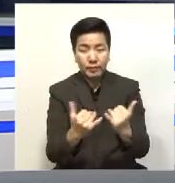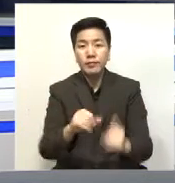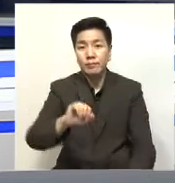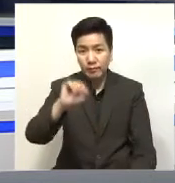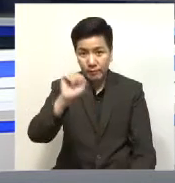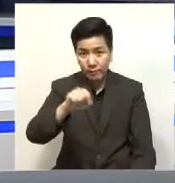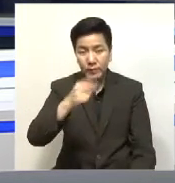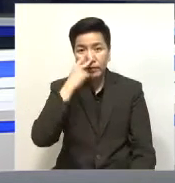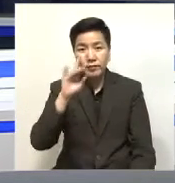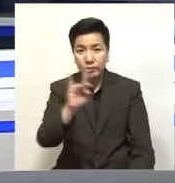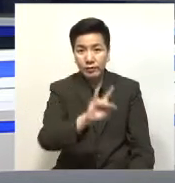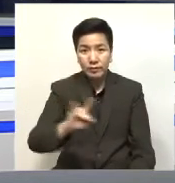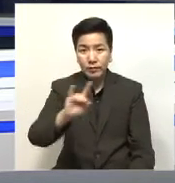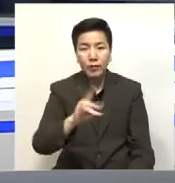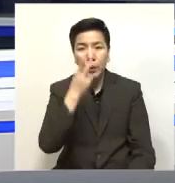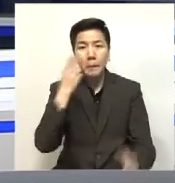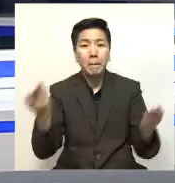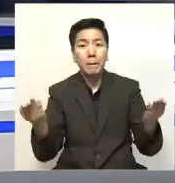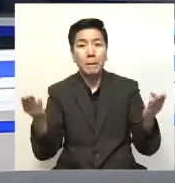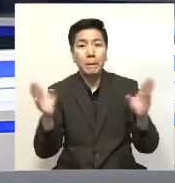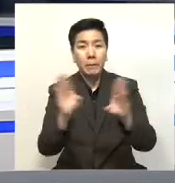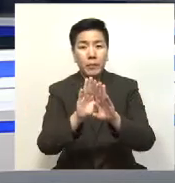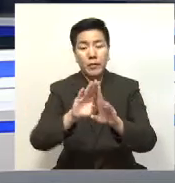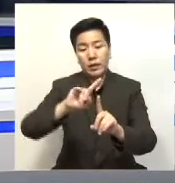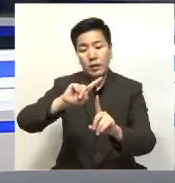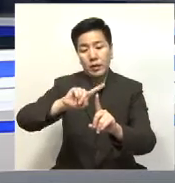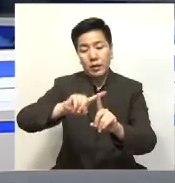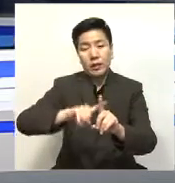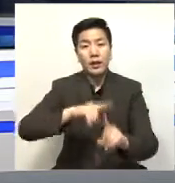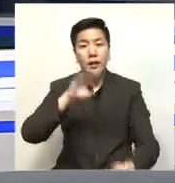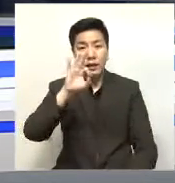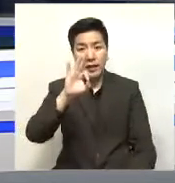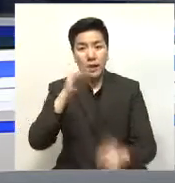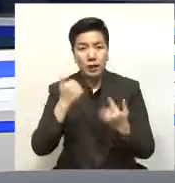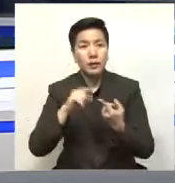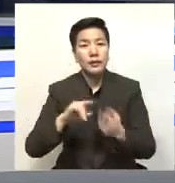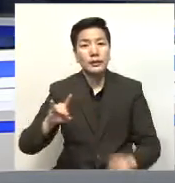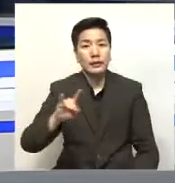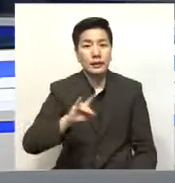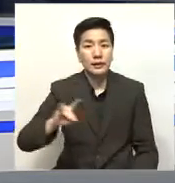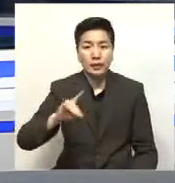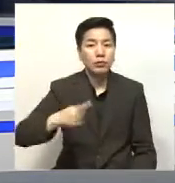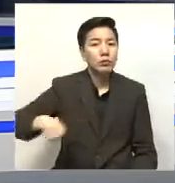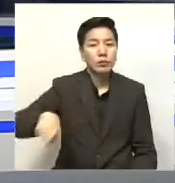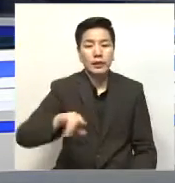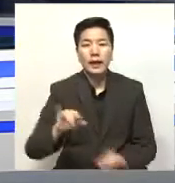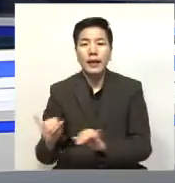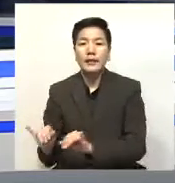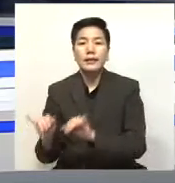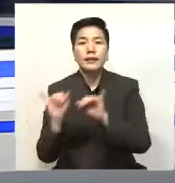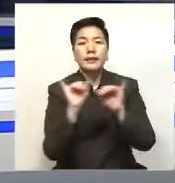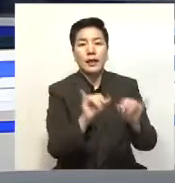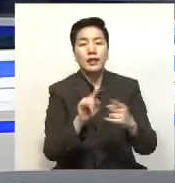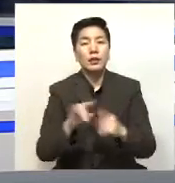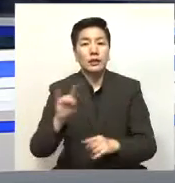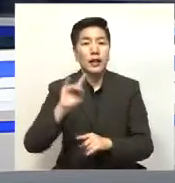ช่ค่ะเพราะว่าหลังจากที่สวนสัตว์ดุสิตนี่ปิดลงอย่างเป็นทางการแล้วปลายเดือนกันยายนที่ผ่านมานะคะสัตว์ทั้งหมดค่ะจะถูกเคลื่อนย้ายไปยังสวนสัตว์ต่